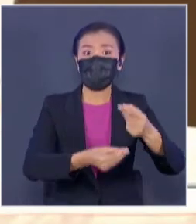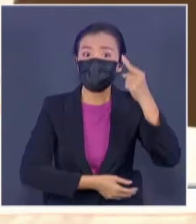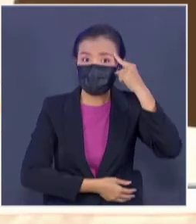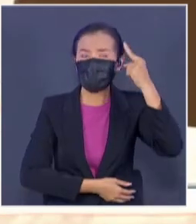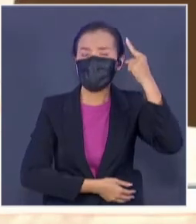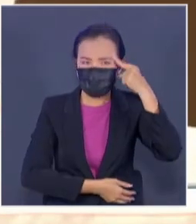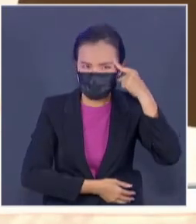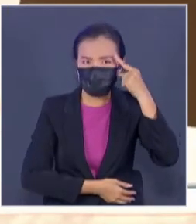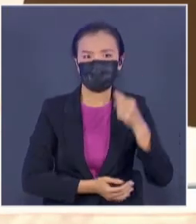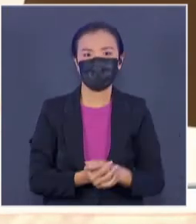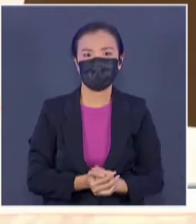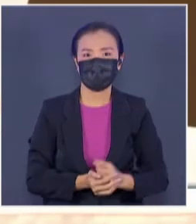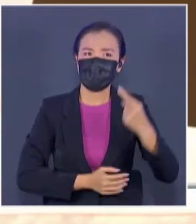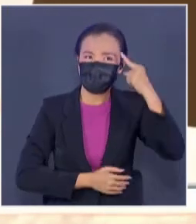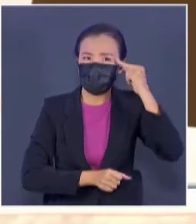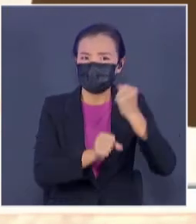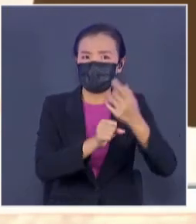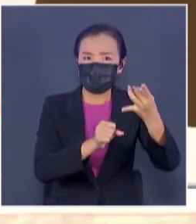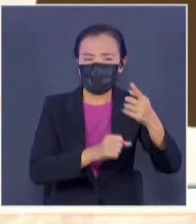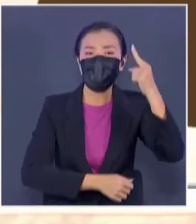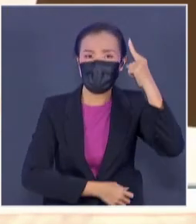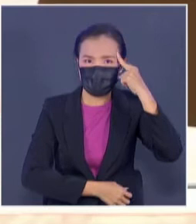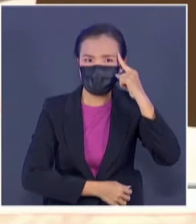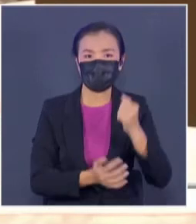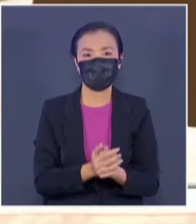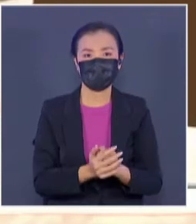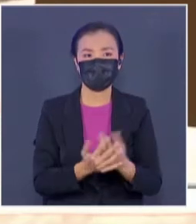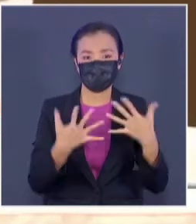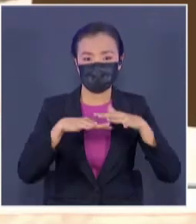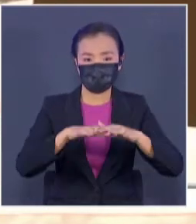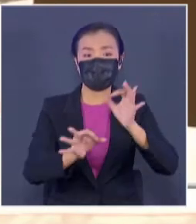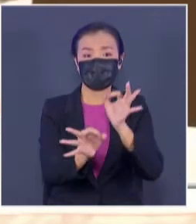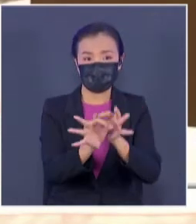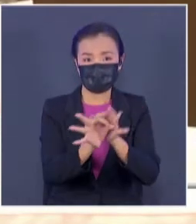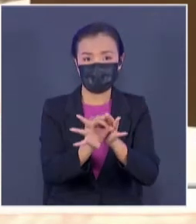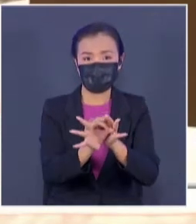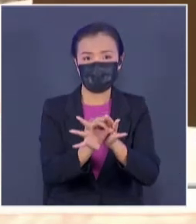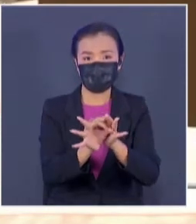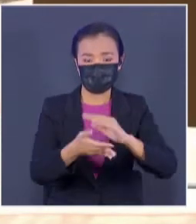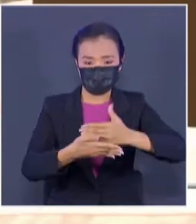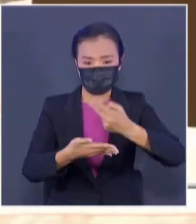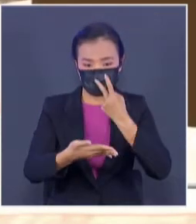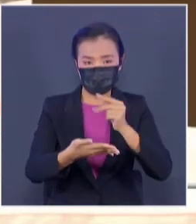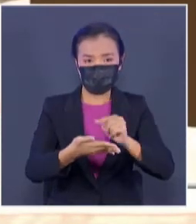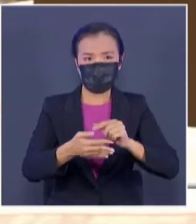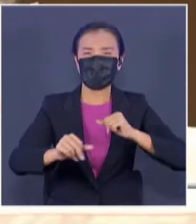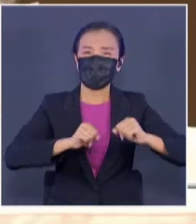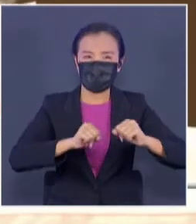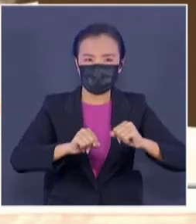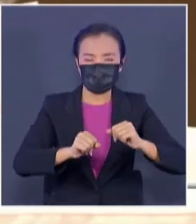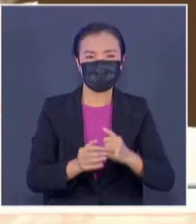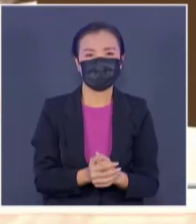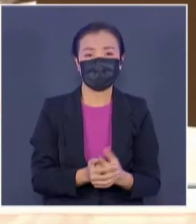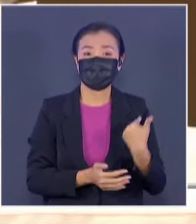ไม่รู้รู้ว่าไปทำอะไรตอนนี้เราประสานกับธนาคารให้ดูบัญชีเหล่านี้โดยเฉพาะบัญชีเยาวชน